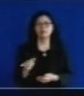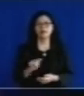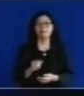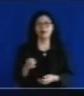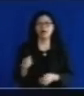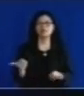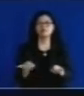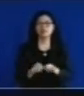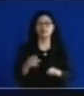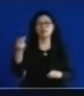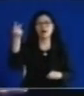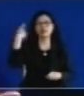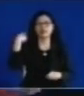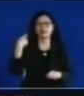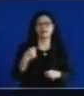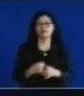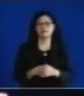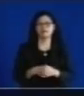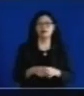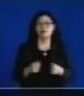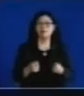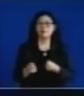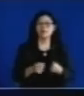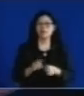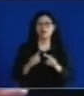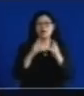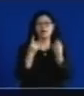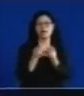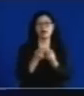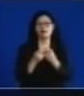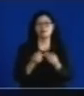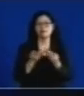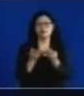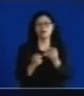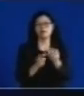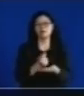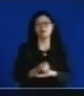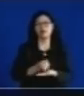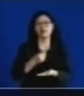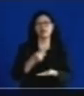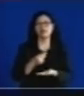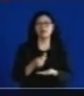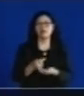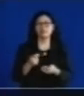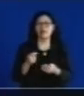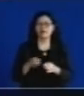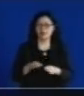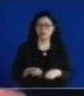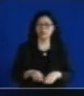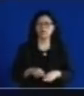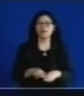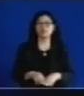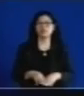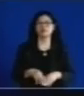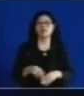kemarin, bahwa pelayanan pemerintah daerah adalah memberikan pelayanan dengan tarif yang serendah-rendahnya dengan standar